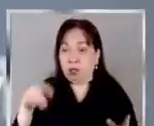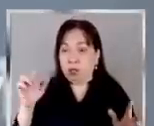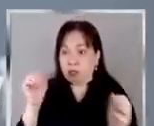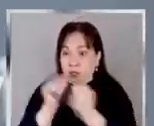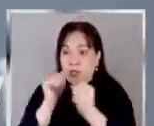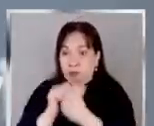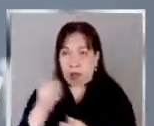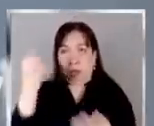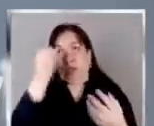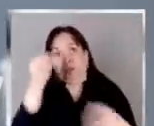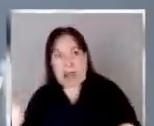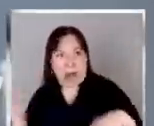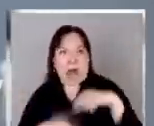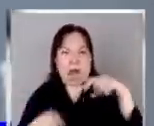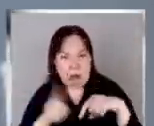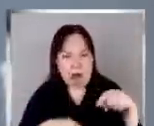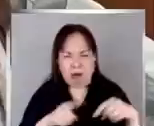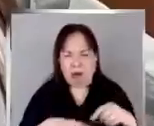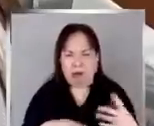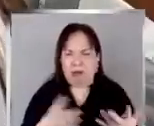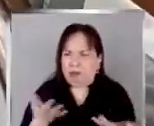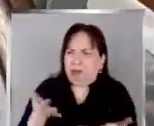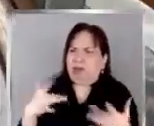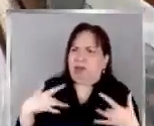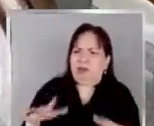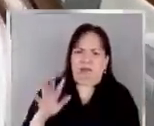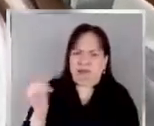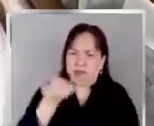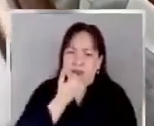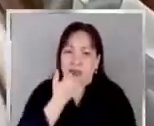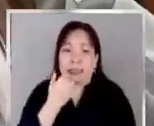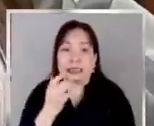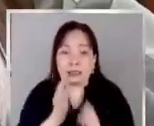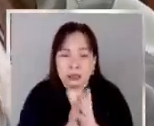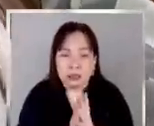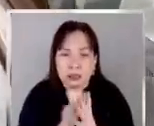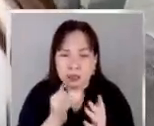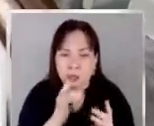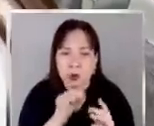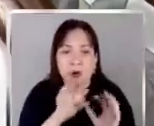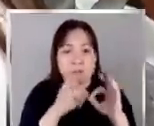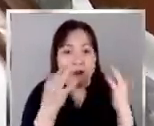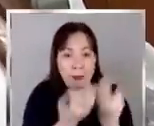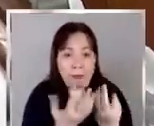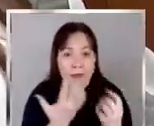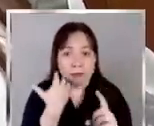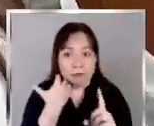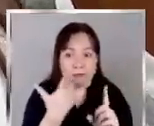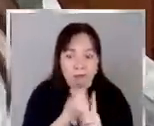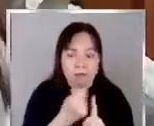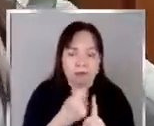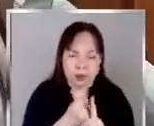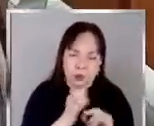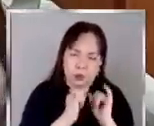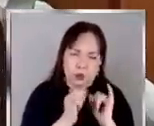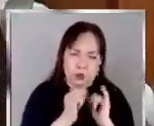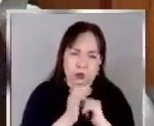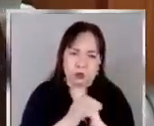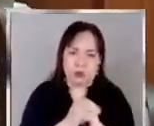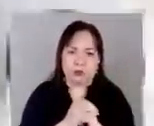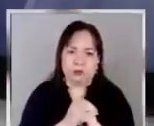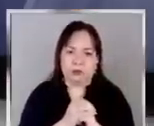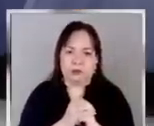namin kuhanan ng pahayag ang paaralan ng biktima. Para sa GMA Integrated News, Chino Gaston nakatutok, 24 oras.